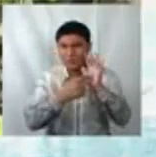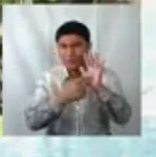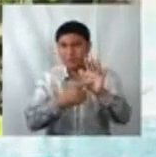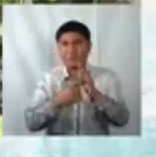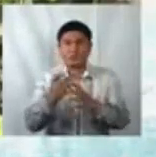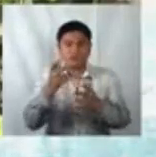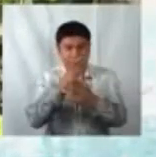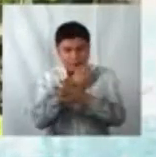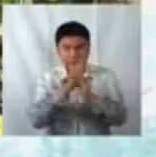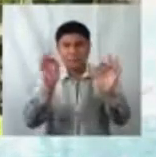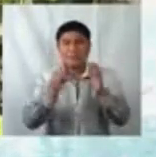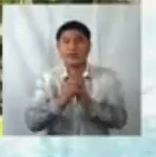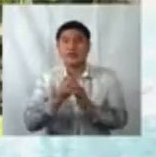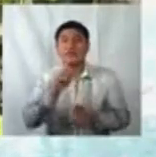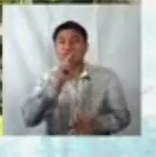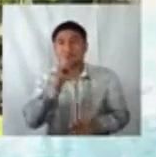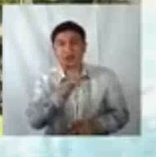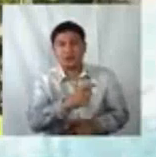at katotohanan.